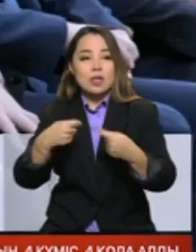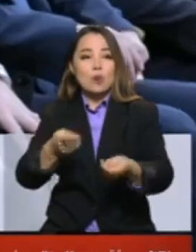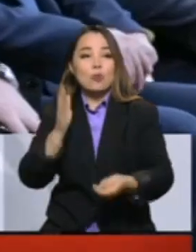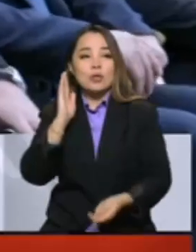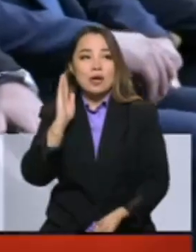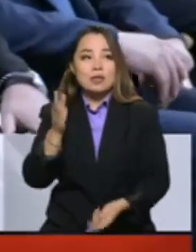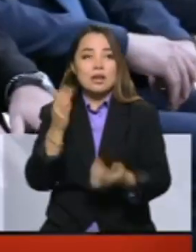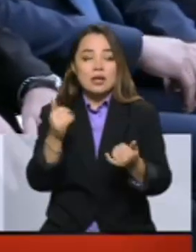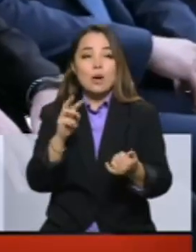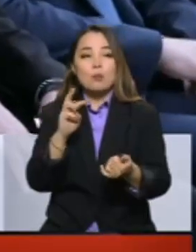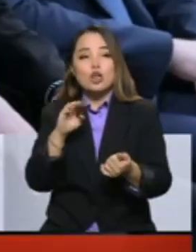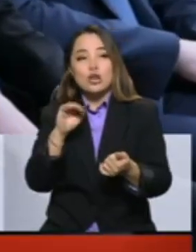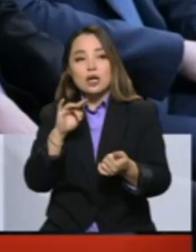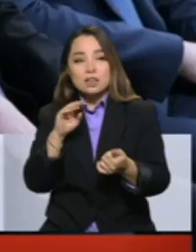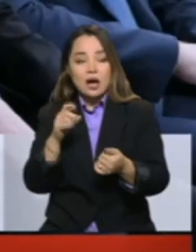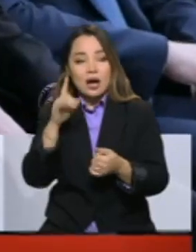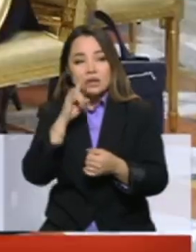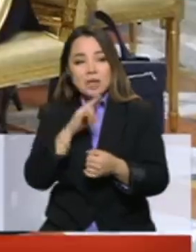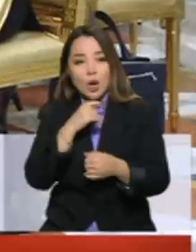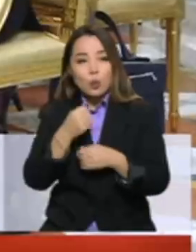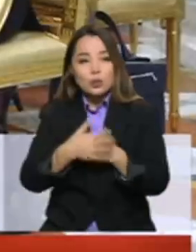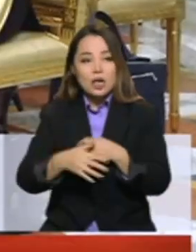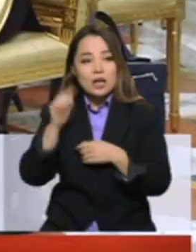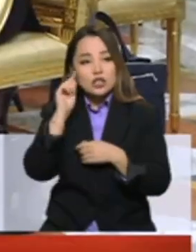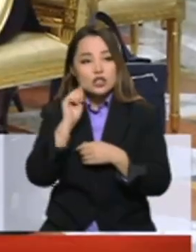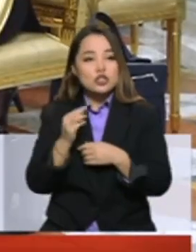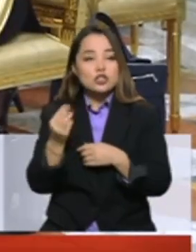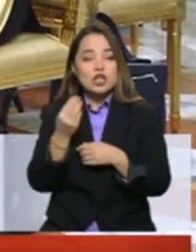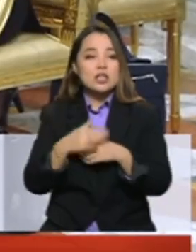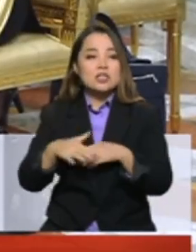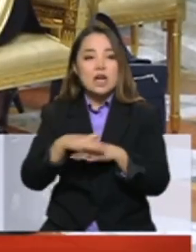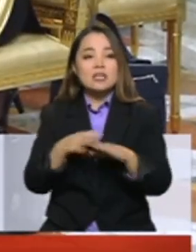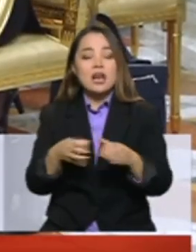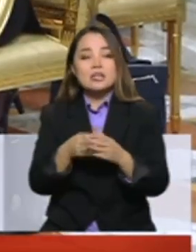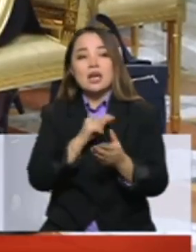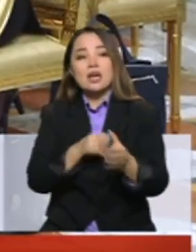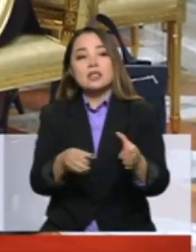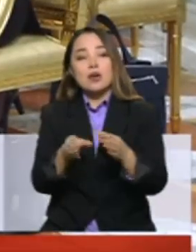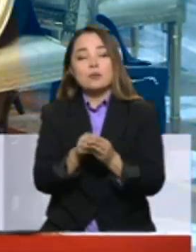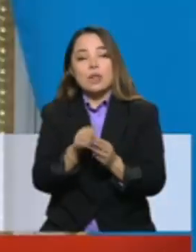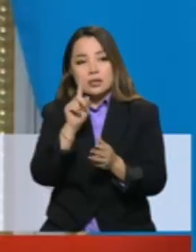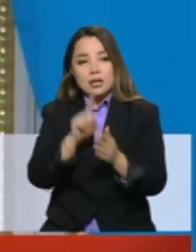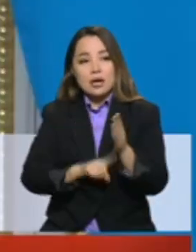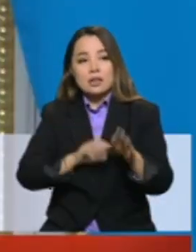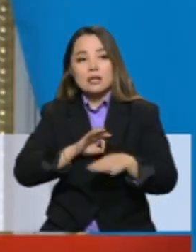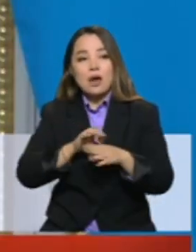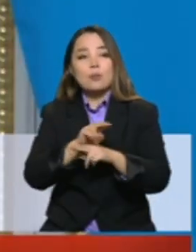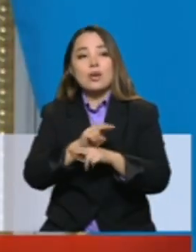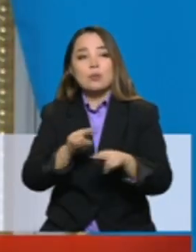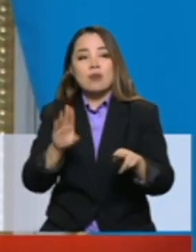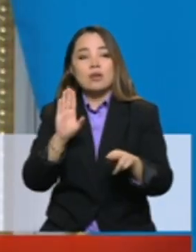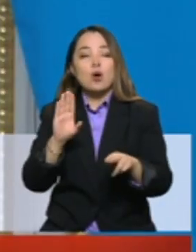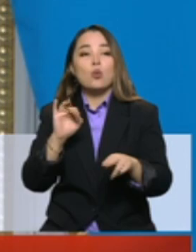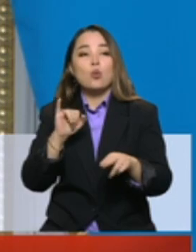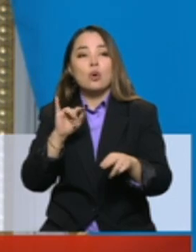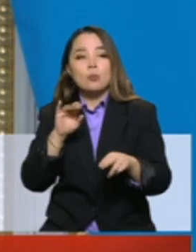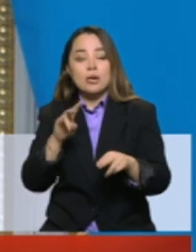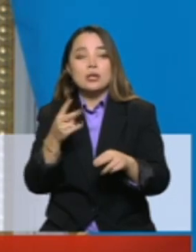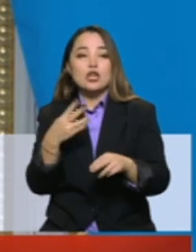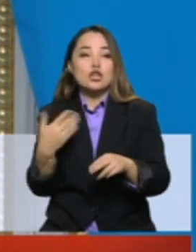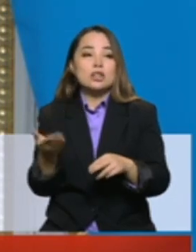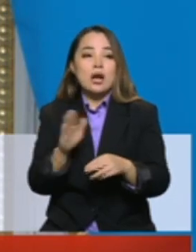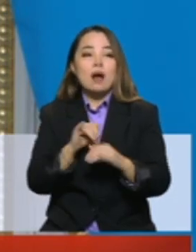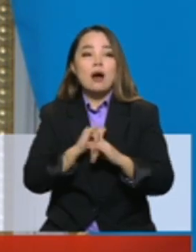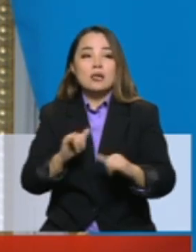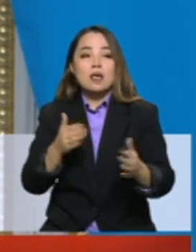беріледі. Мажарстан Қазақстанның орталық және шығыс Еуропадағы сенімді стратегиялық әріптесі, ал сол елдің премьері Виктор Орбан екі жақты